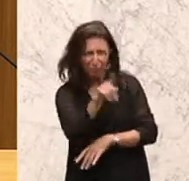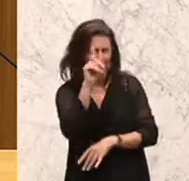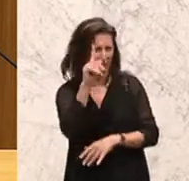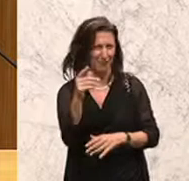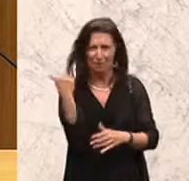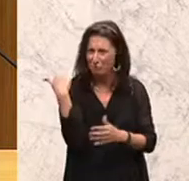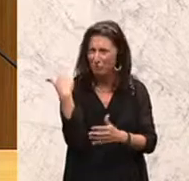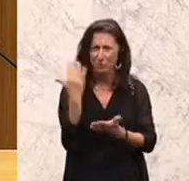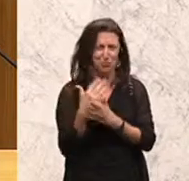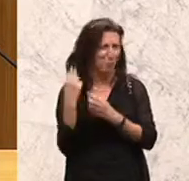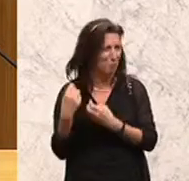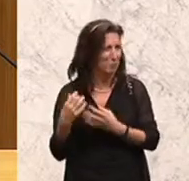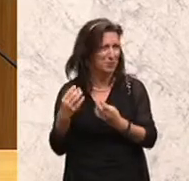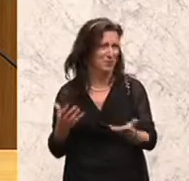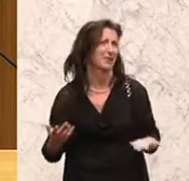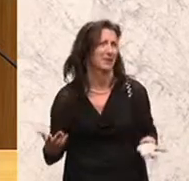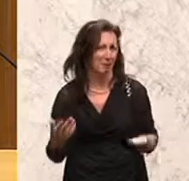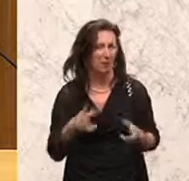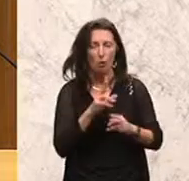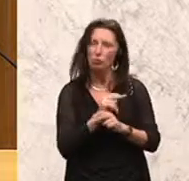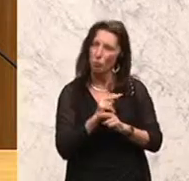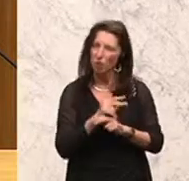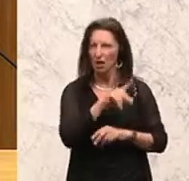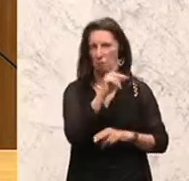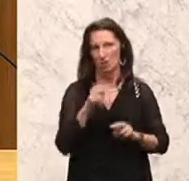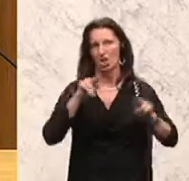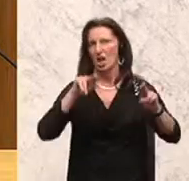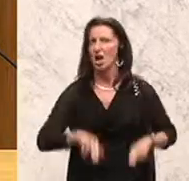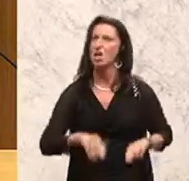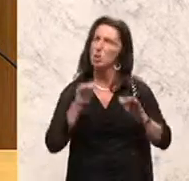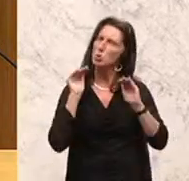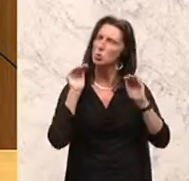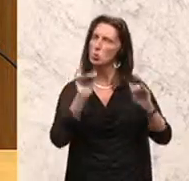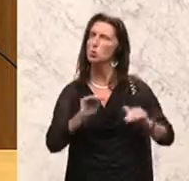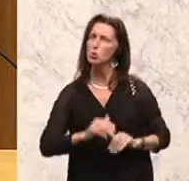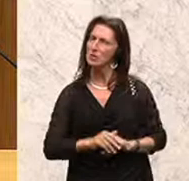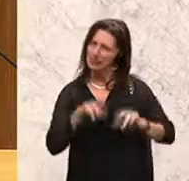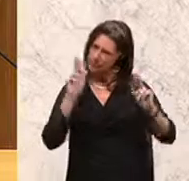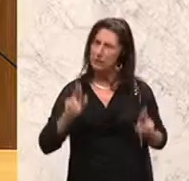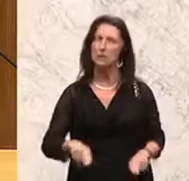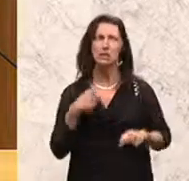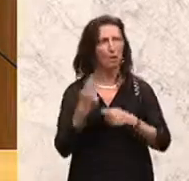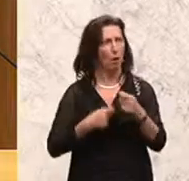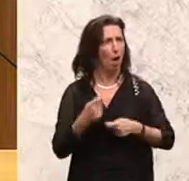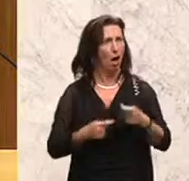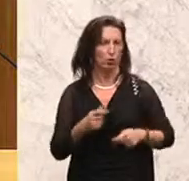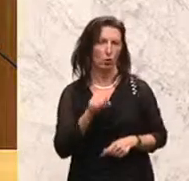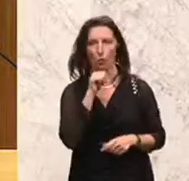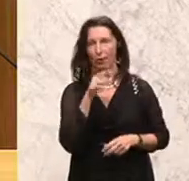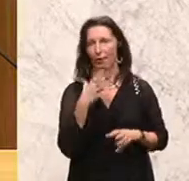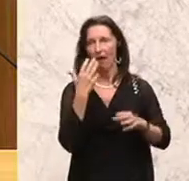gegeben hat. Und dass die Österreicher ein Recht darauf haben, hier auch geschützt zu werden und ordnungsgemäß behandelt zu werden und nicht die